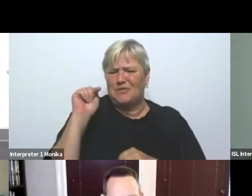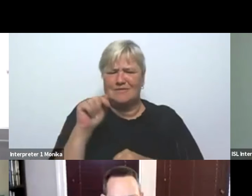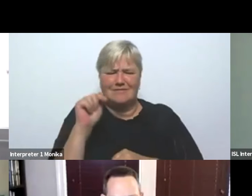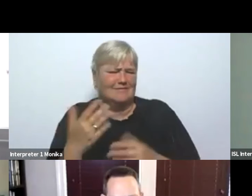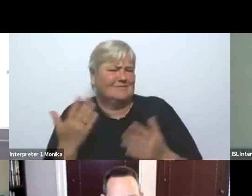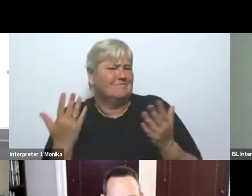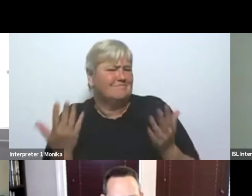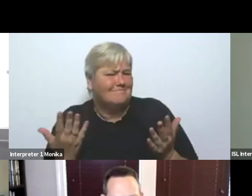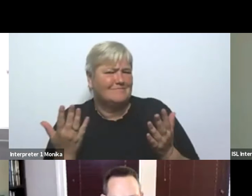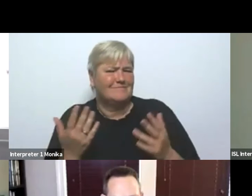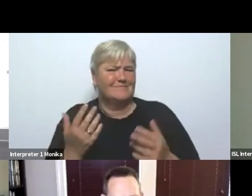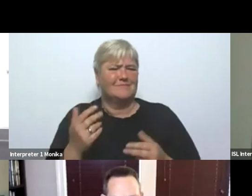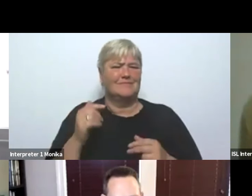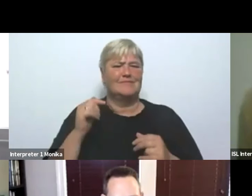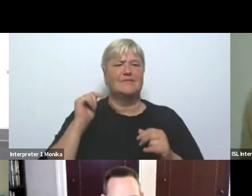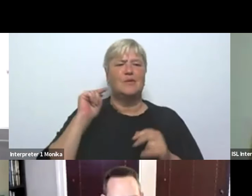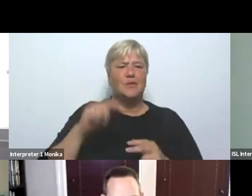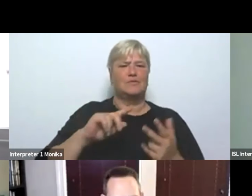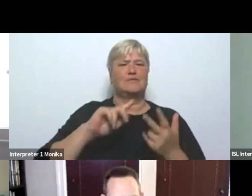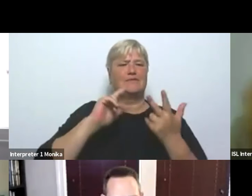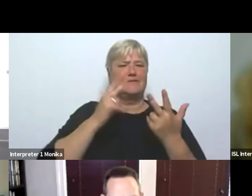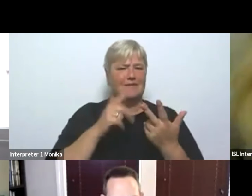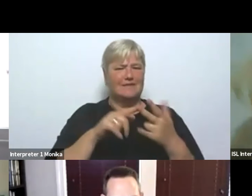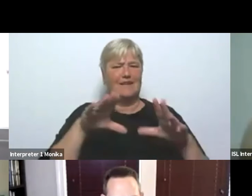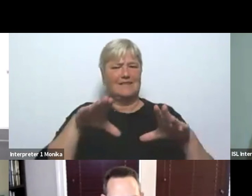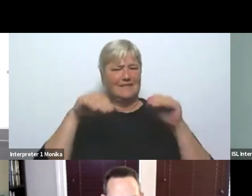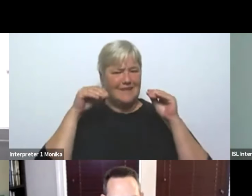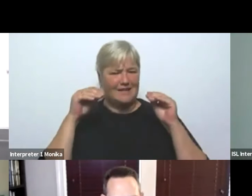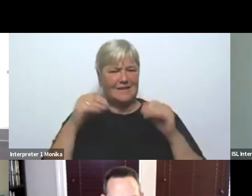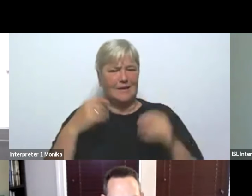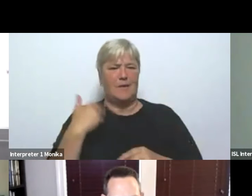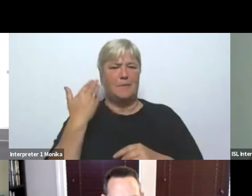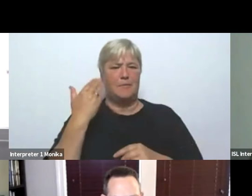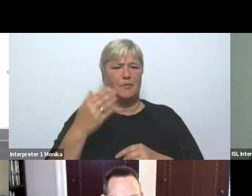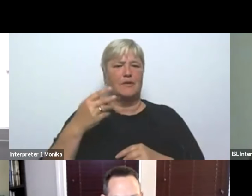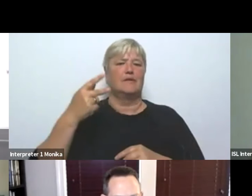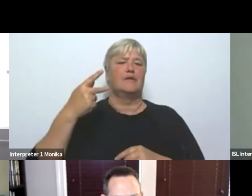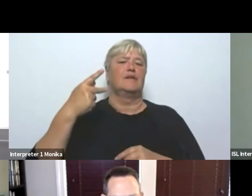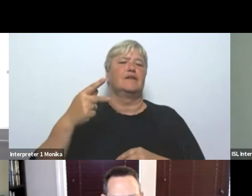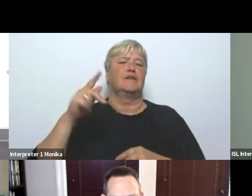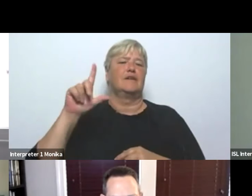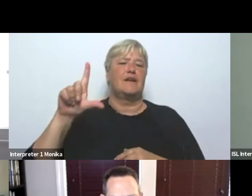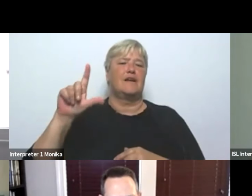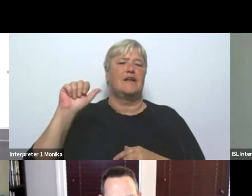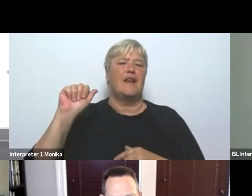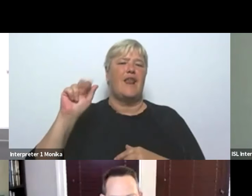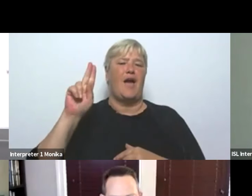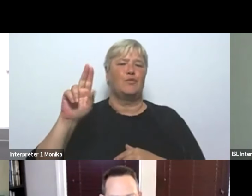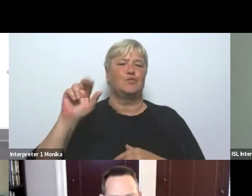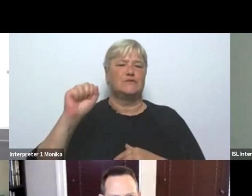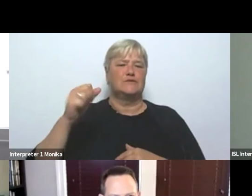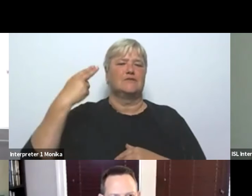Und als dritten Panel-Teilnehmer begrüße ich hier Klaus Höckner. Auch vielleicht kurz